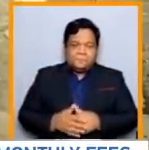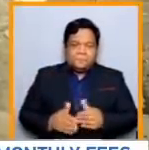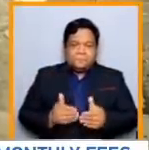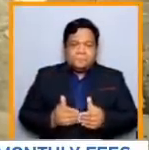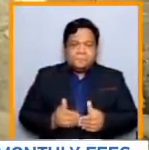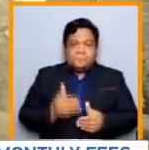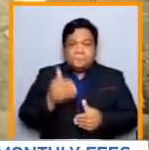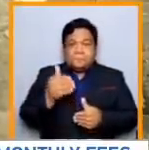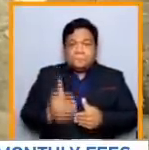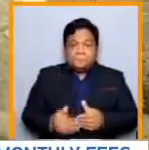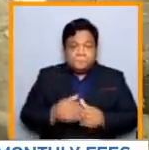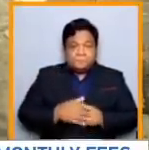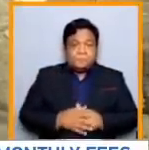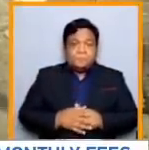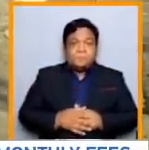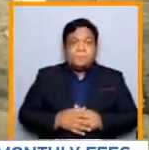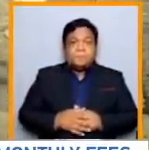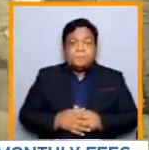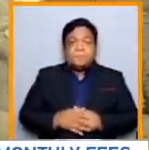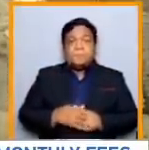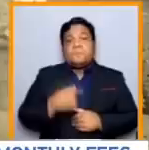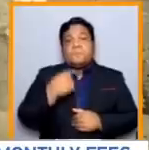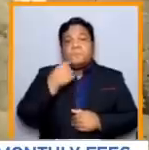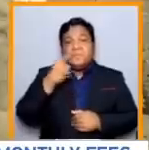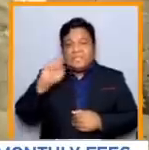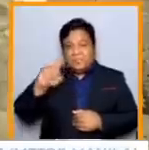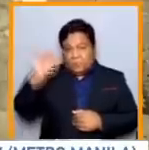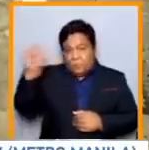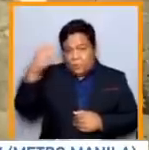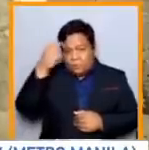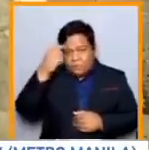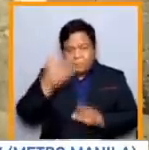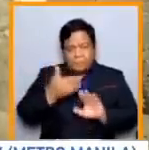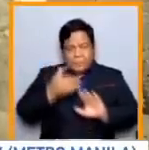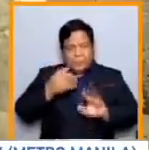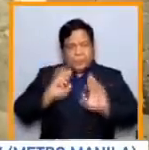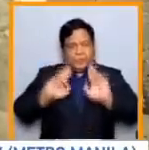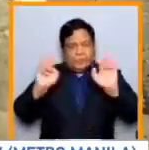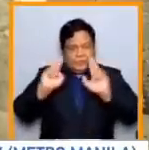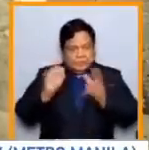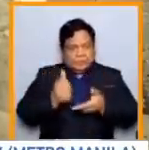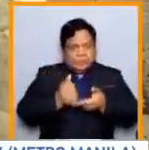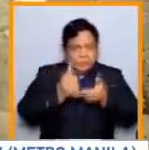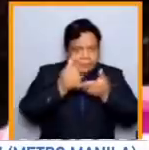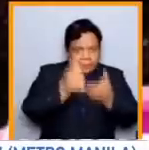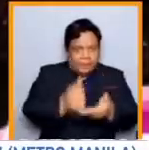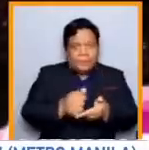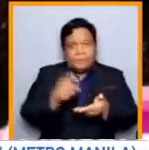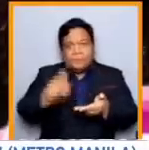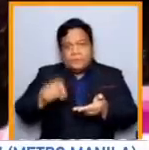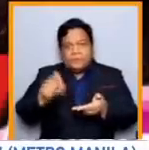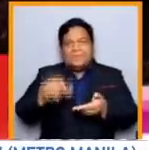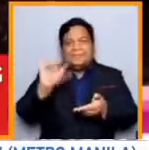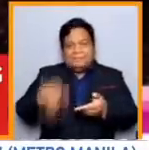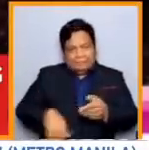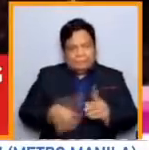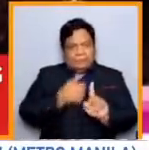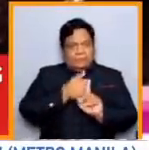Gobyernong maagap sa pagtulong sa mga nangangailangan ang ipinangako ni Vice President Lenny Robredo.